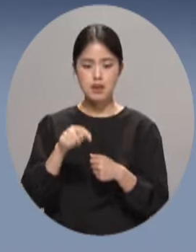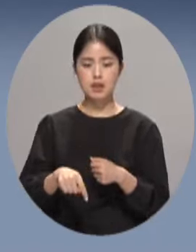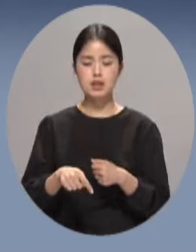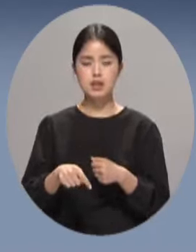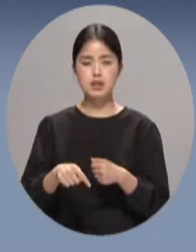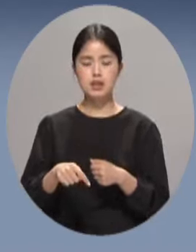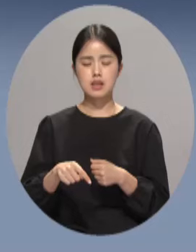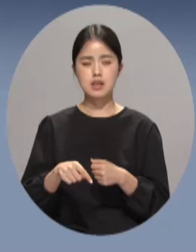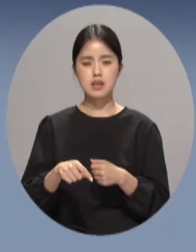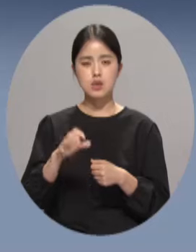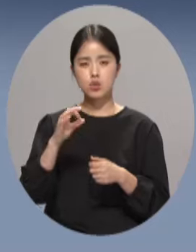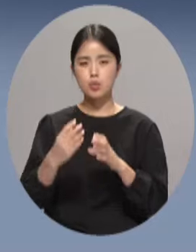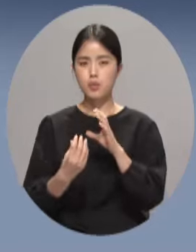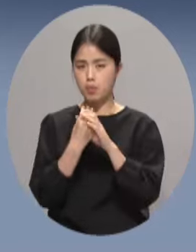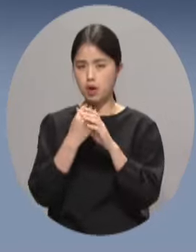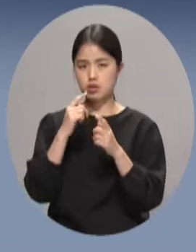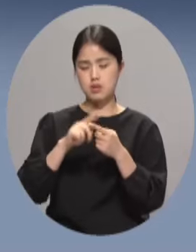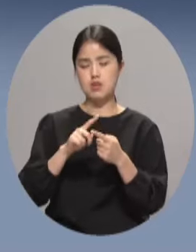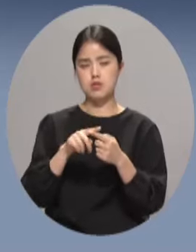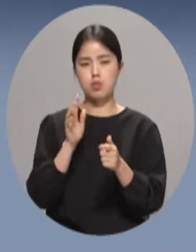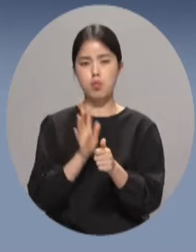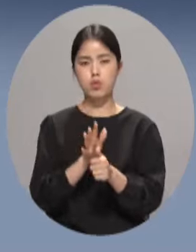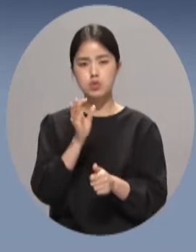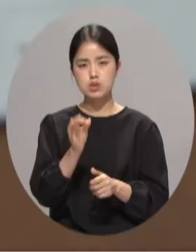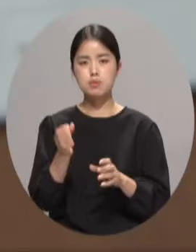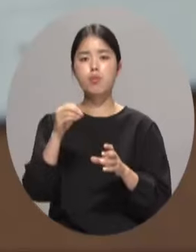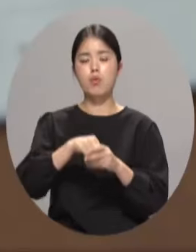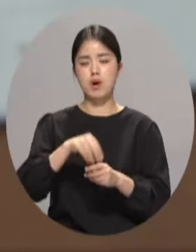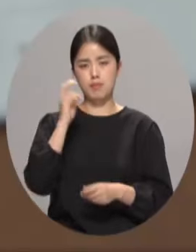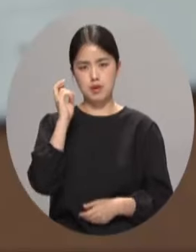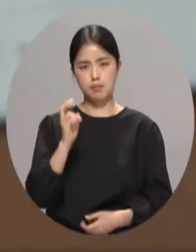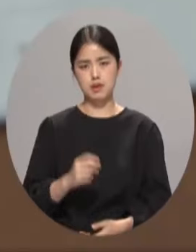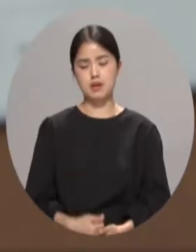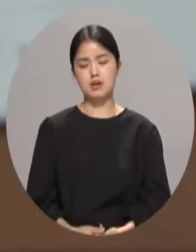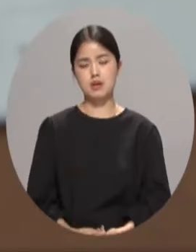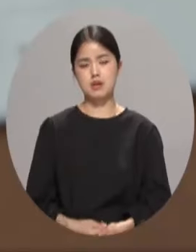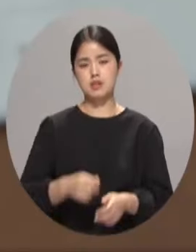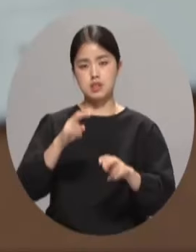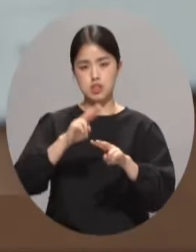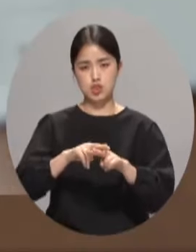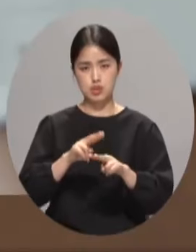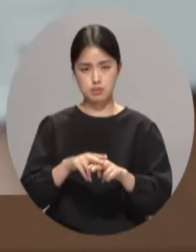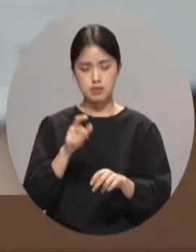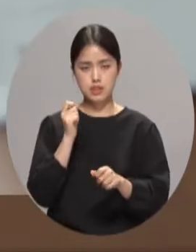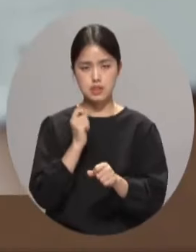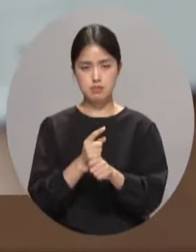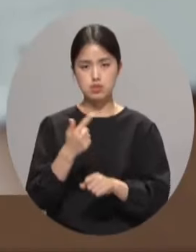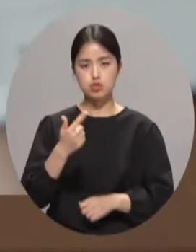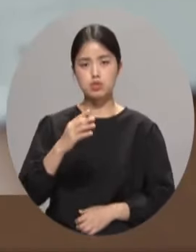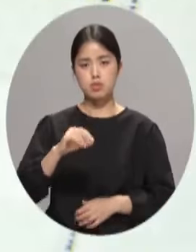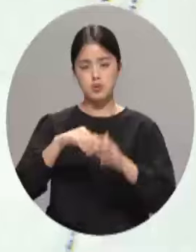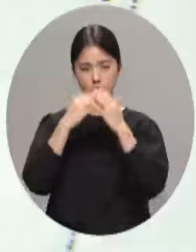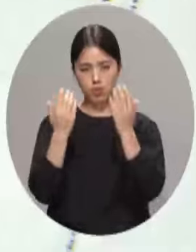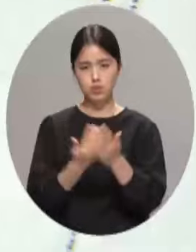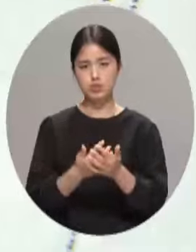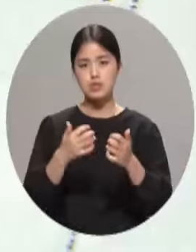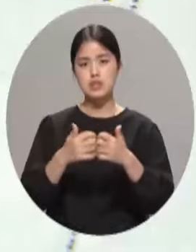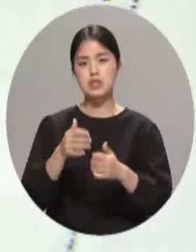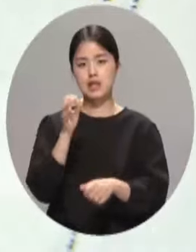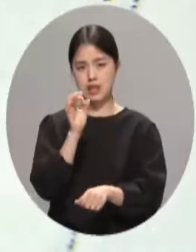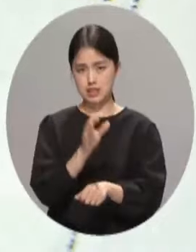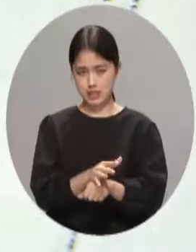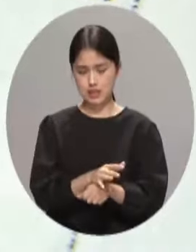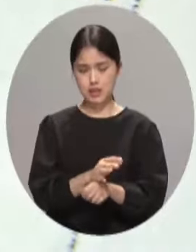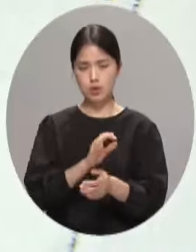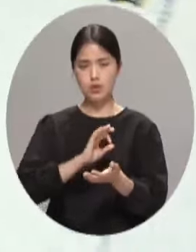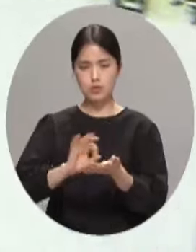리베이트의 절반은 보조금 몫으로 추정할 수 있습니다. 정읍 씨에는 이미 6천여만 원 모두 농기계를 구입하는 데